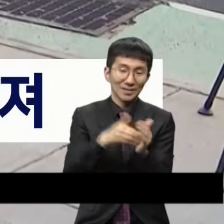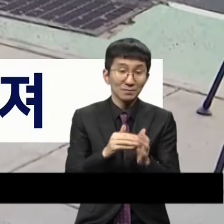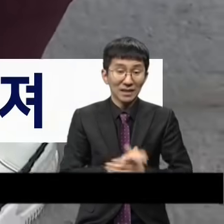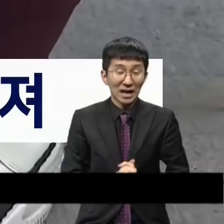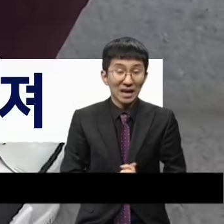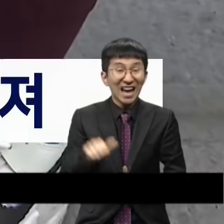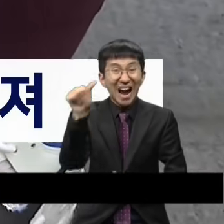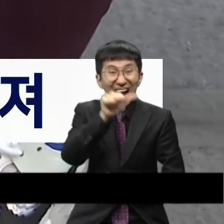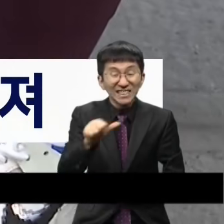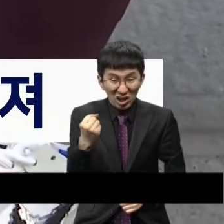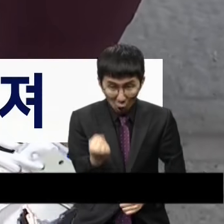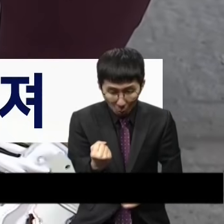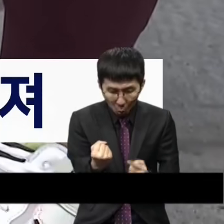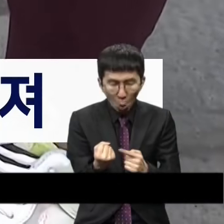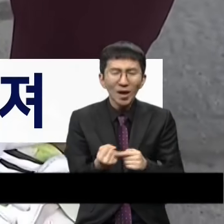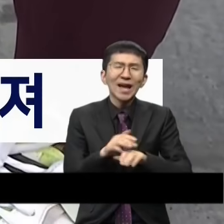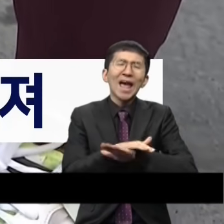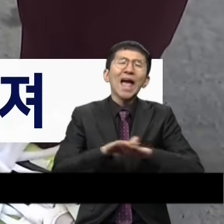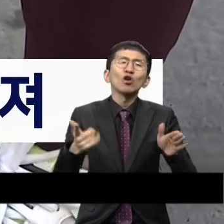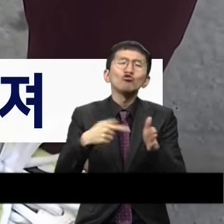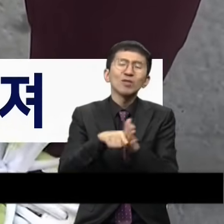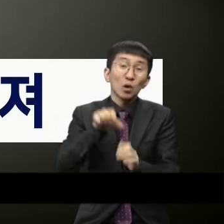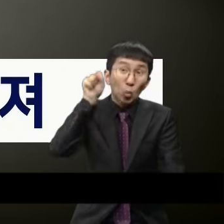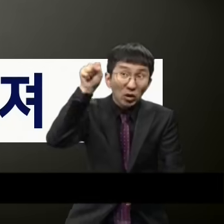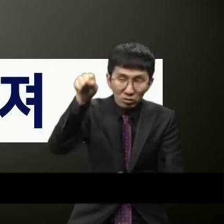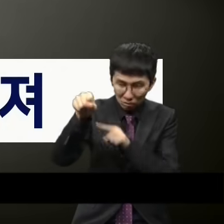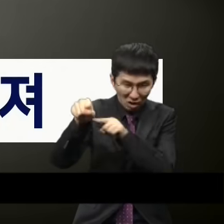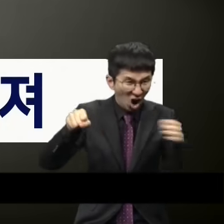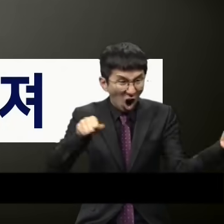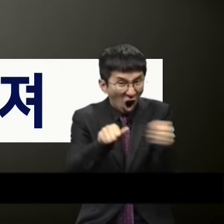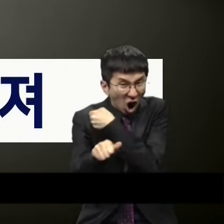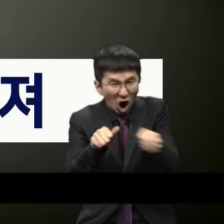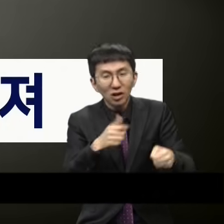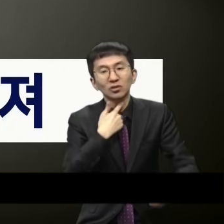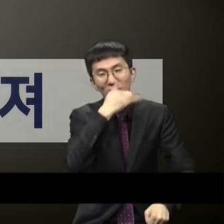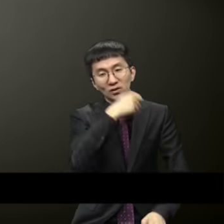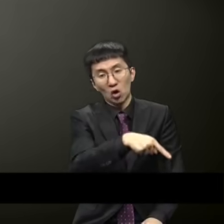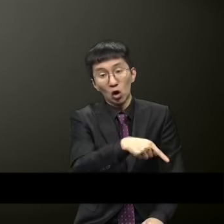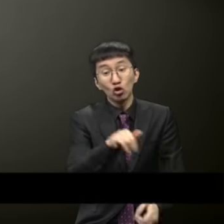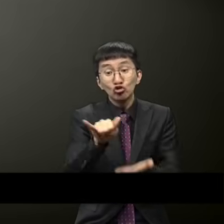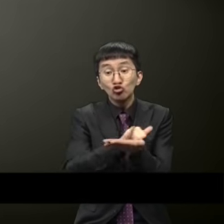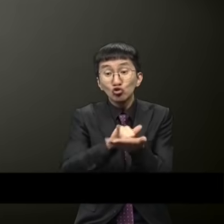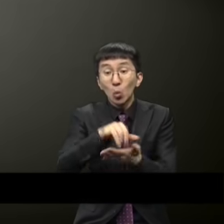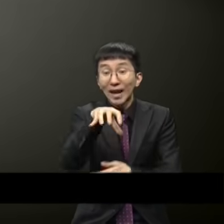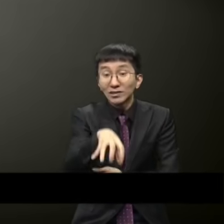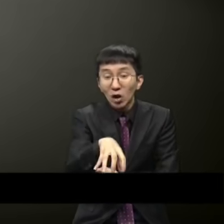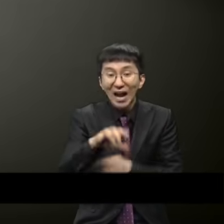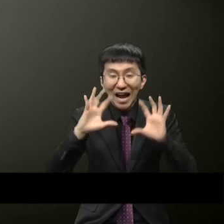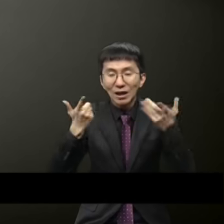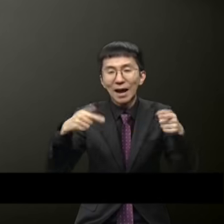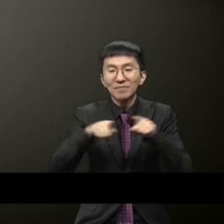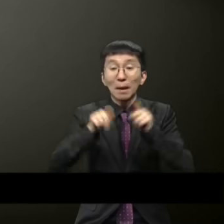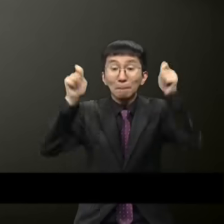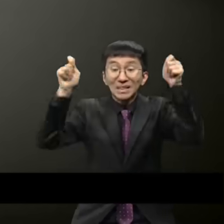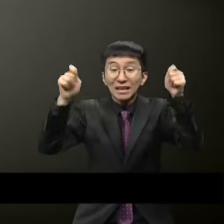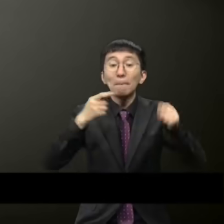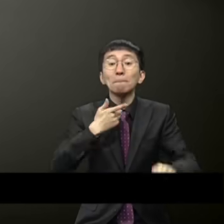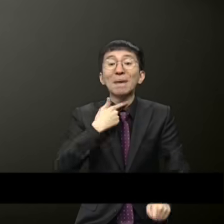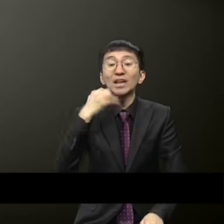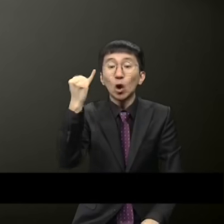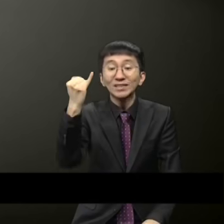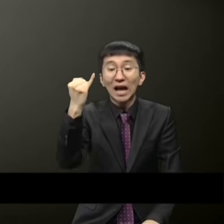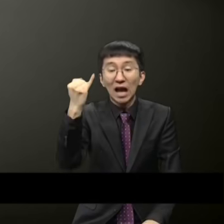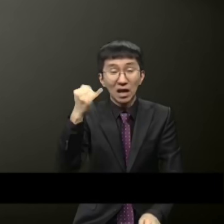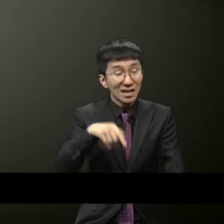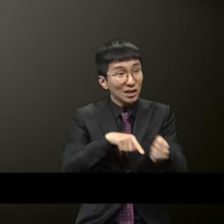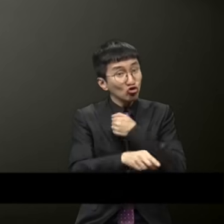혐오를 중단하라는 시위대에 대한 공격도 이어졌습니다. 뉴욕에서 아이와 함께 피켓 시위를 벌이던 이 여성은